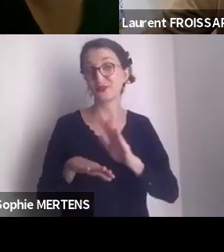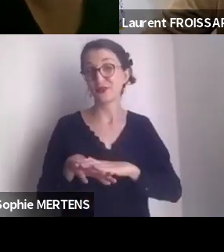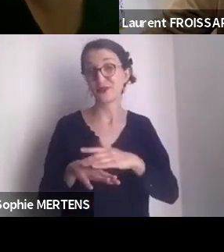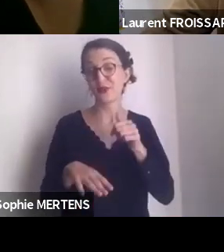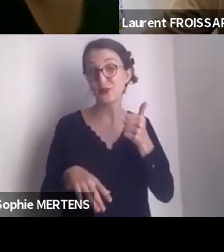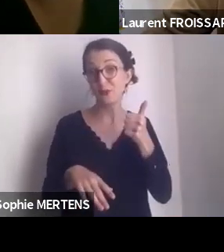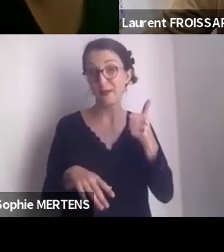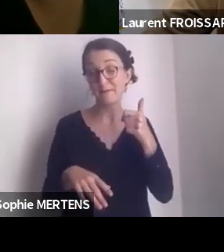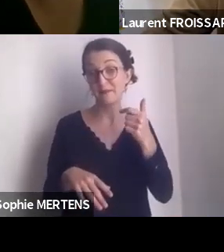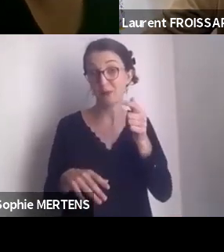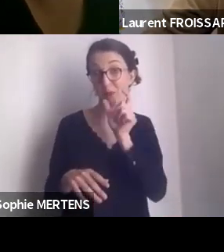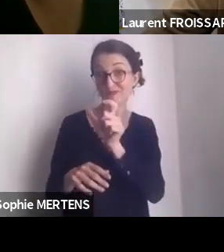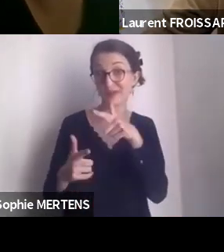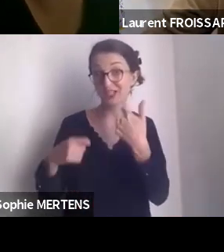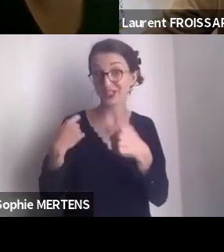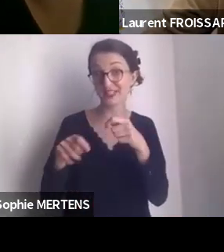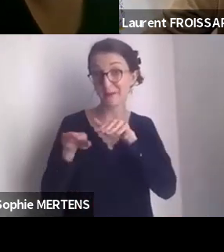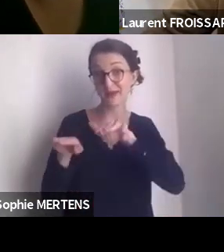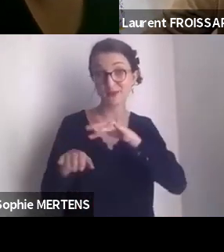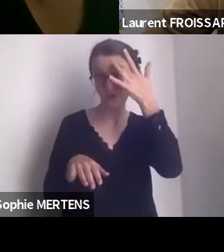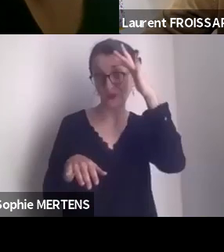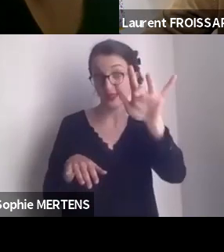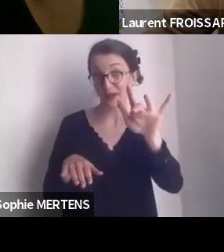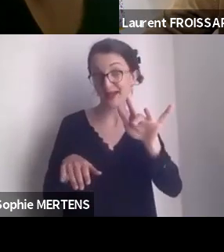Donc, c'était bénéfique pour nous, en tout cas.